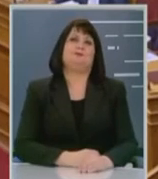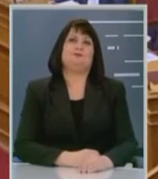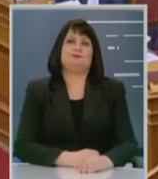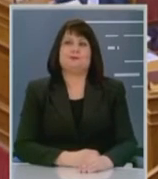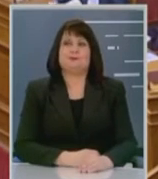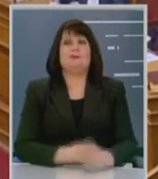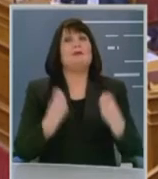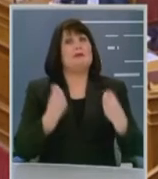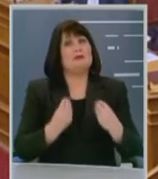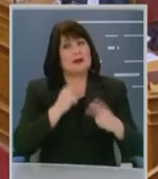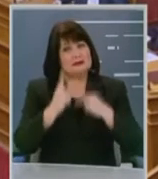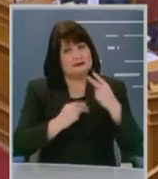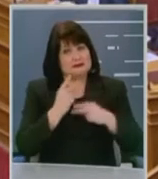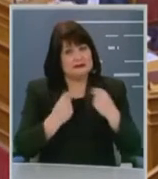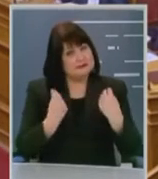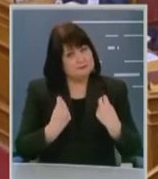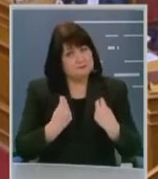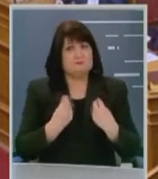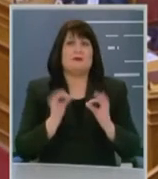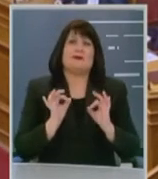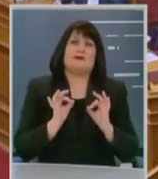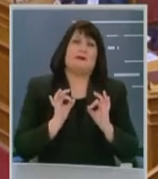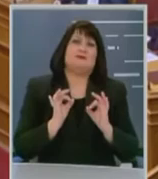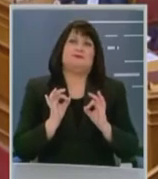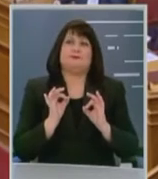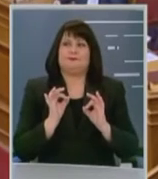καλή η συζήτηση και βέβαια